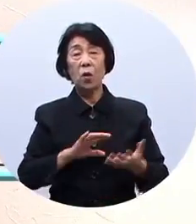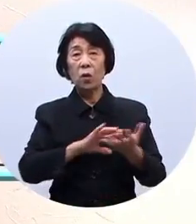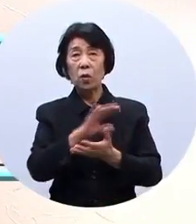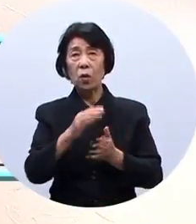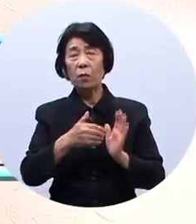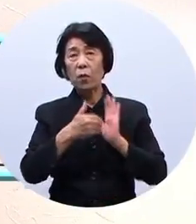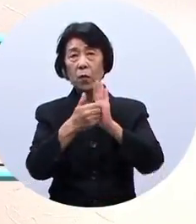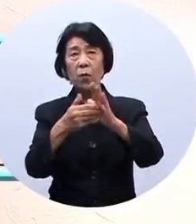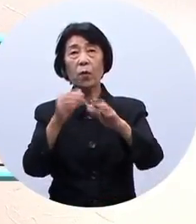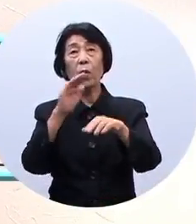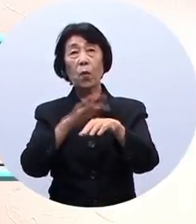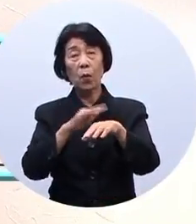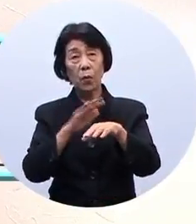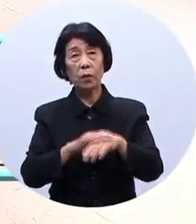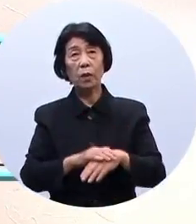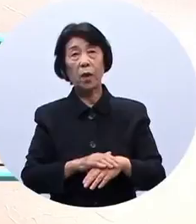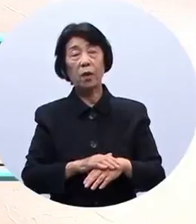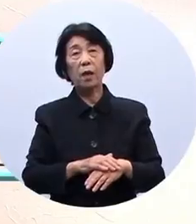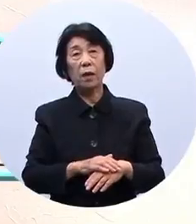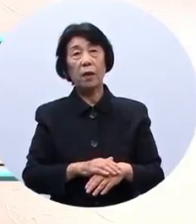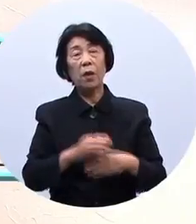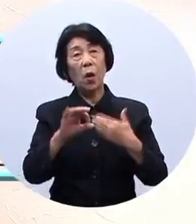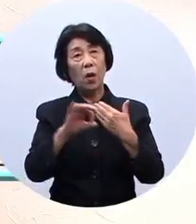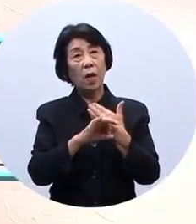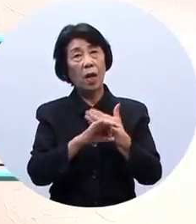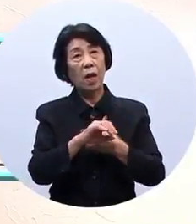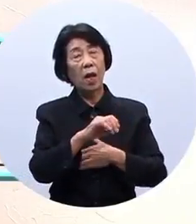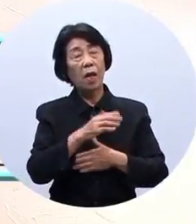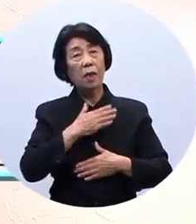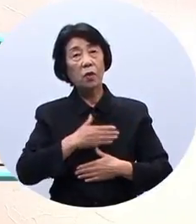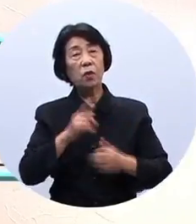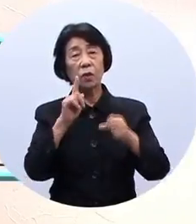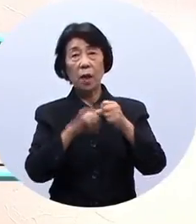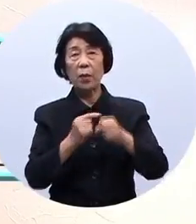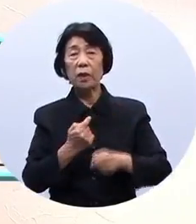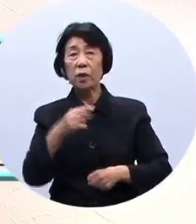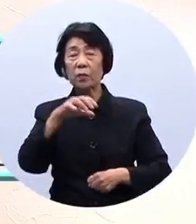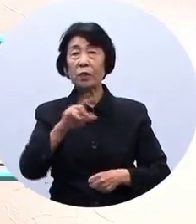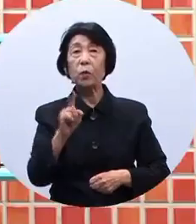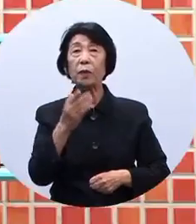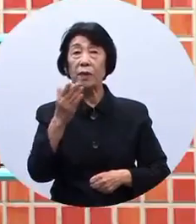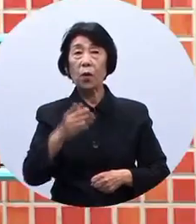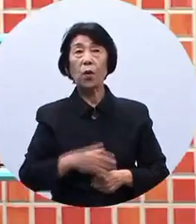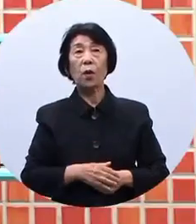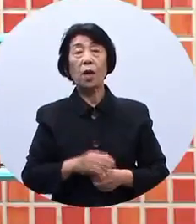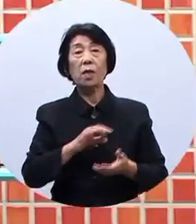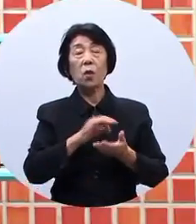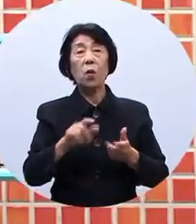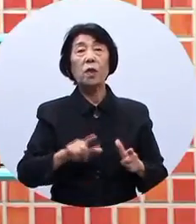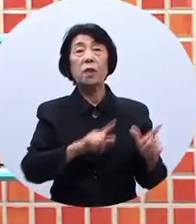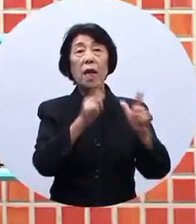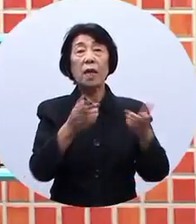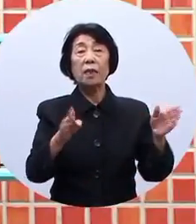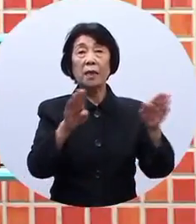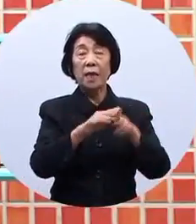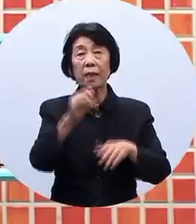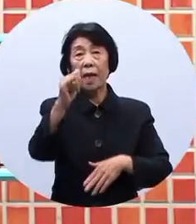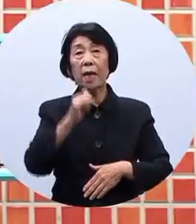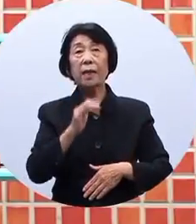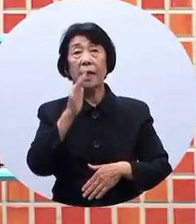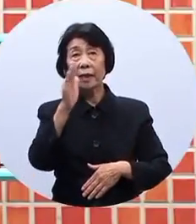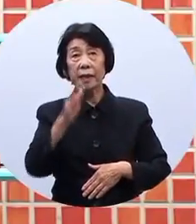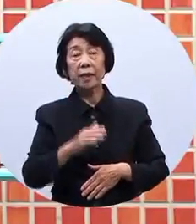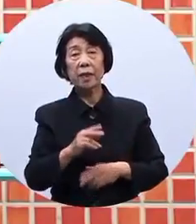ルに遭わないために、この手口の事例などを知っておくためにはどこに行けばいいでしょうか。 消費生活センターへご連絡ください